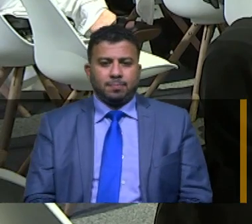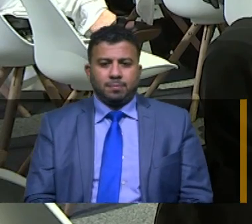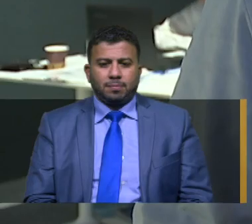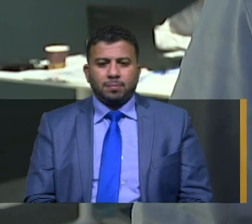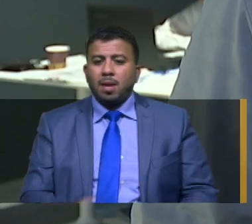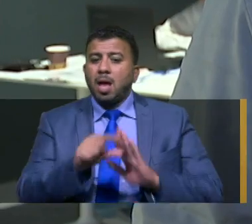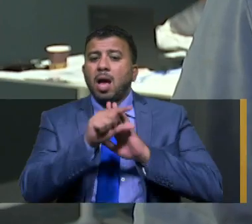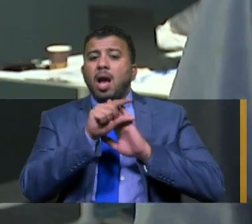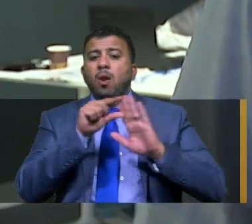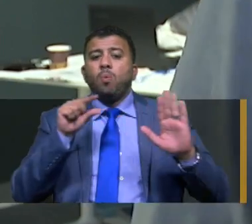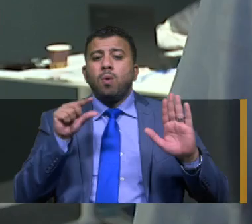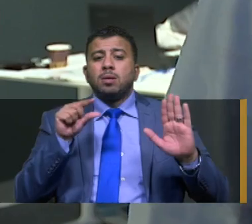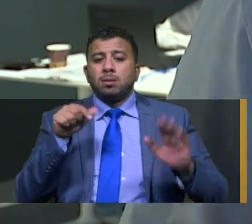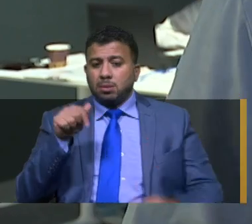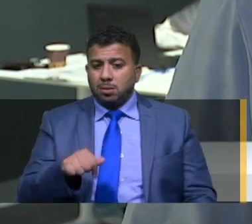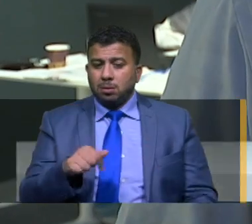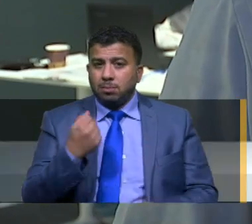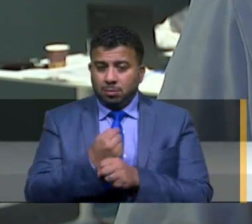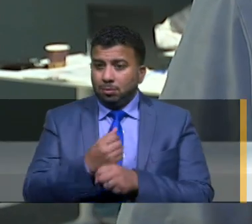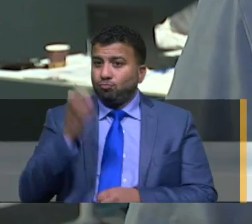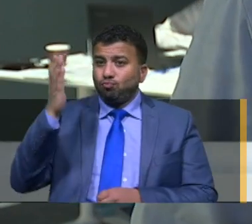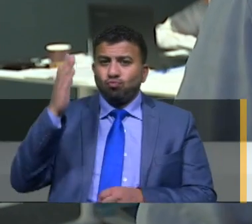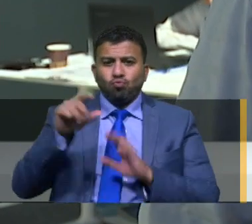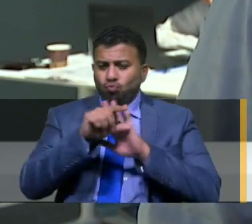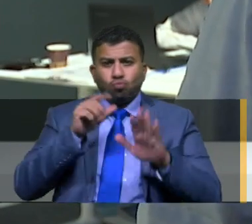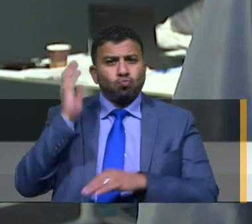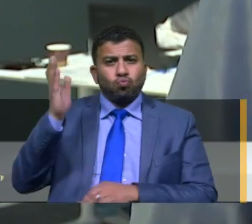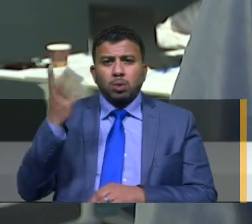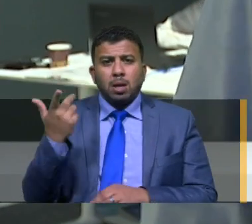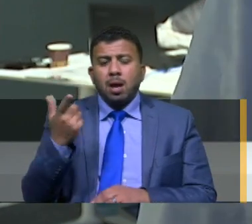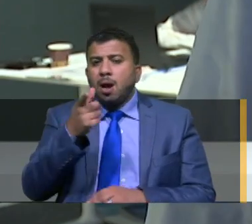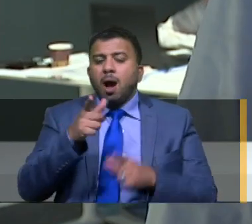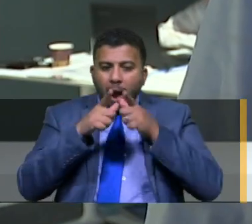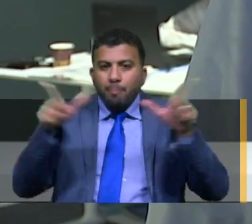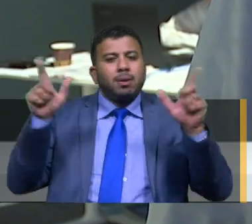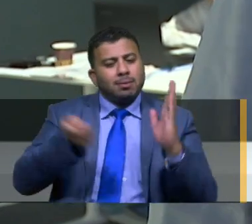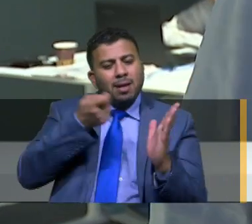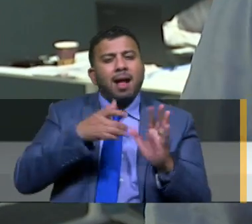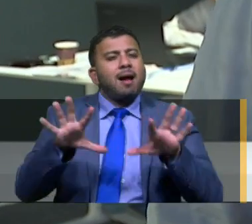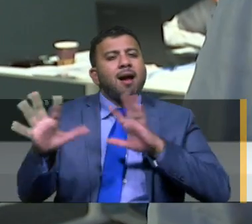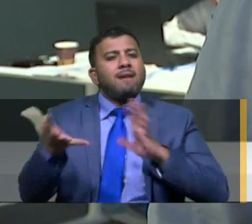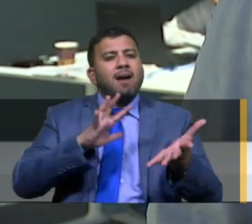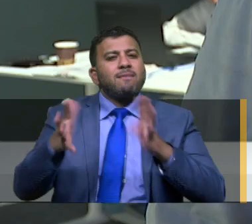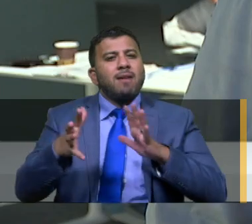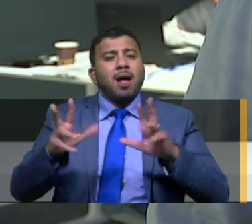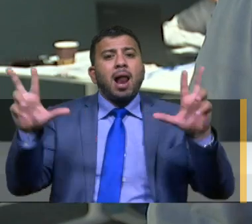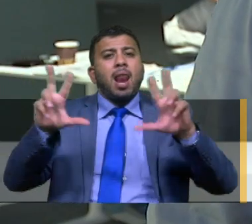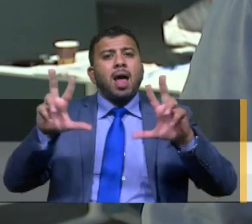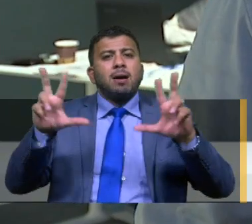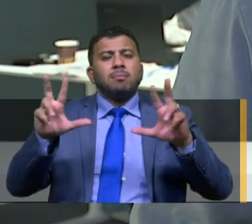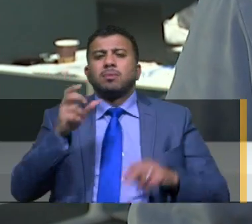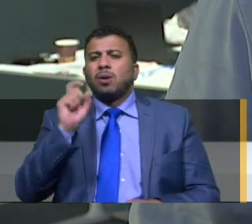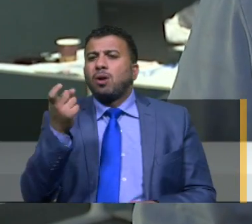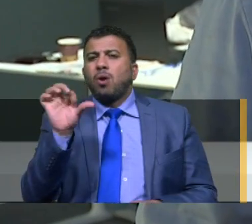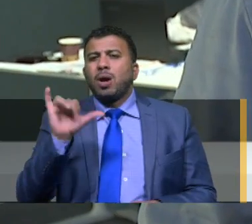تبع أو ثيمة ورشة التدريب هي صناعة الخبر على نسق وكالات الأنباء العالمية، خصوصاً تومسون رويترز